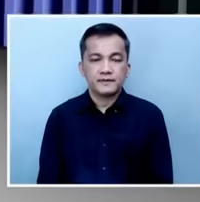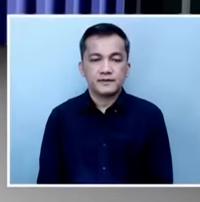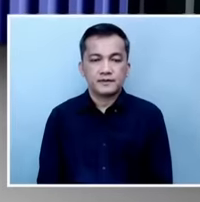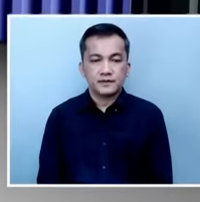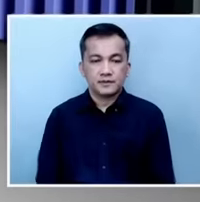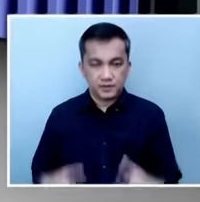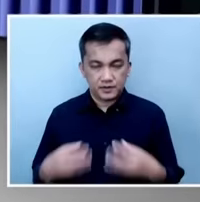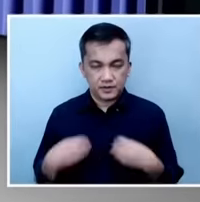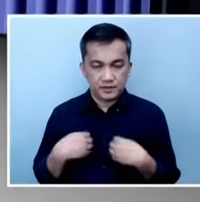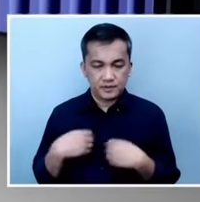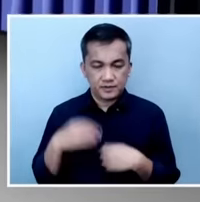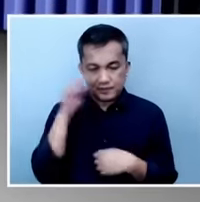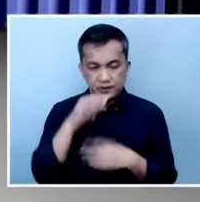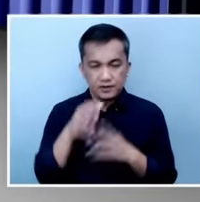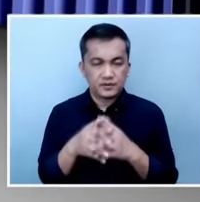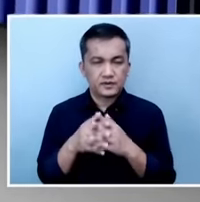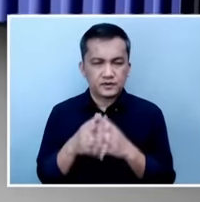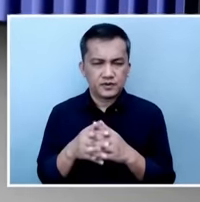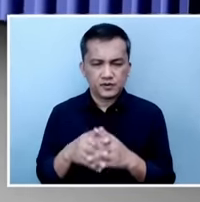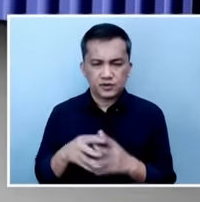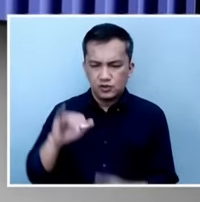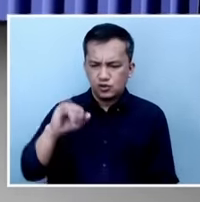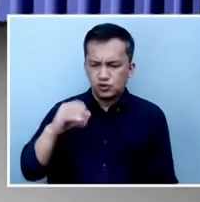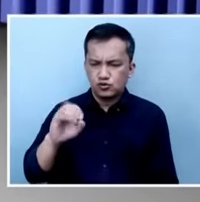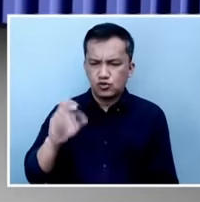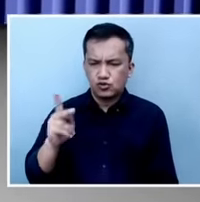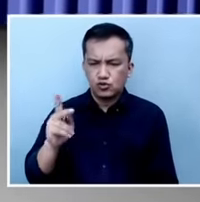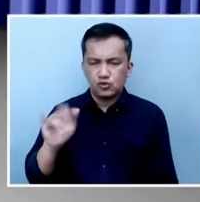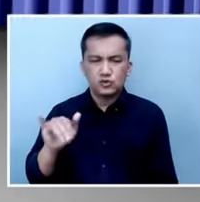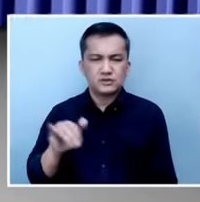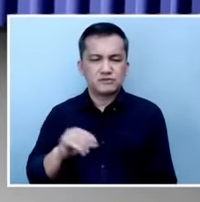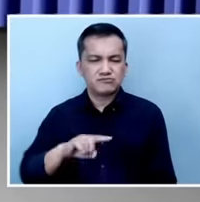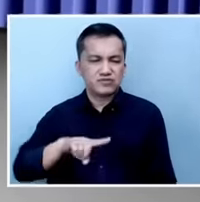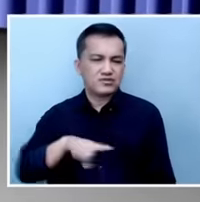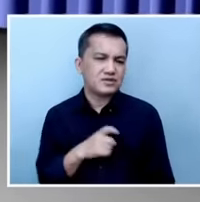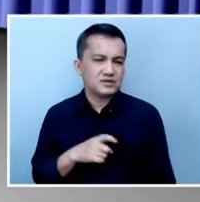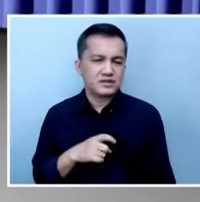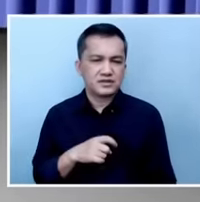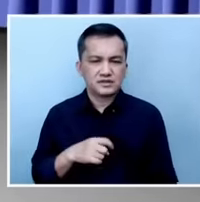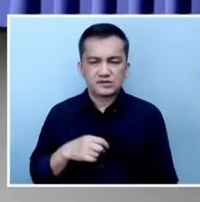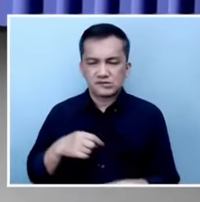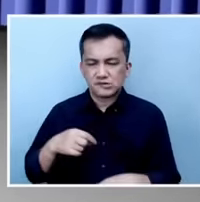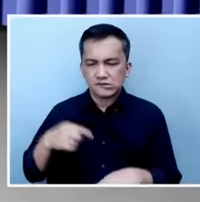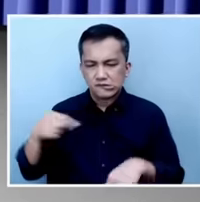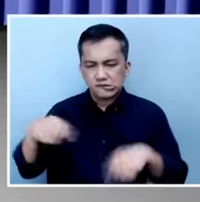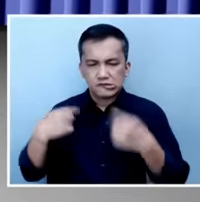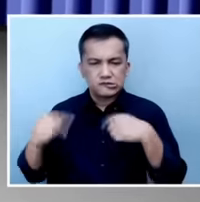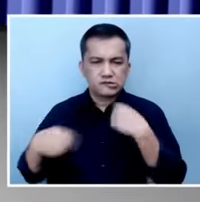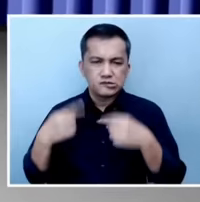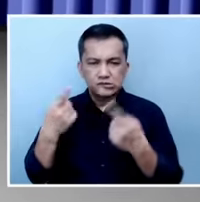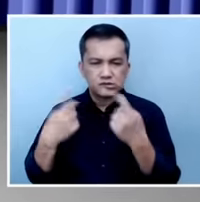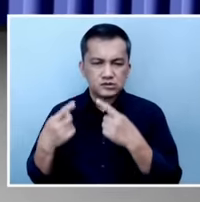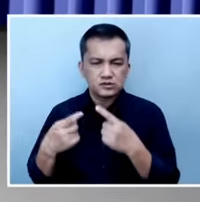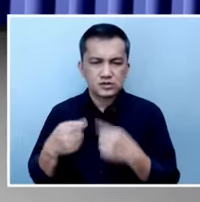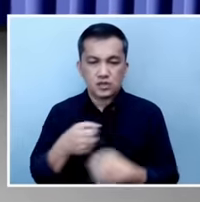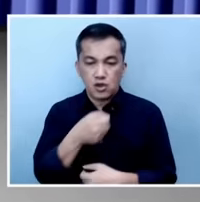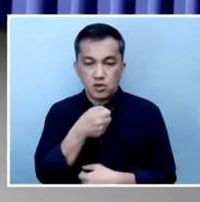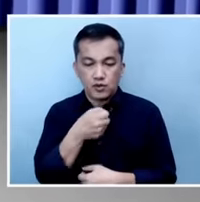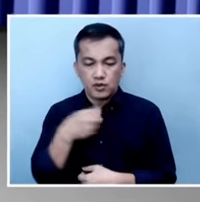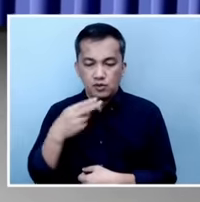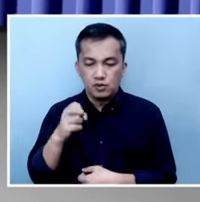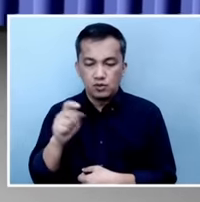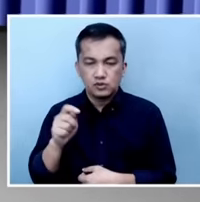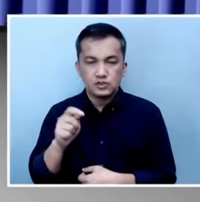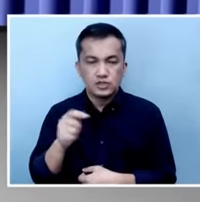Aminado ang Filipino-American na si Jokoy na nasaktan siya sa mga batikos kasunod ng kanyang pag-host sa Golden Globe